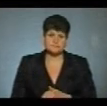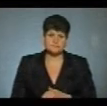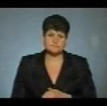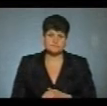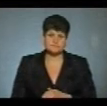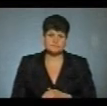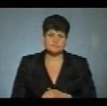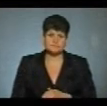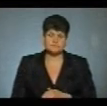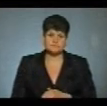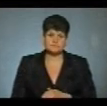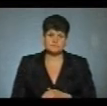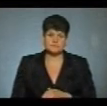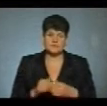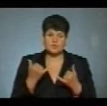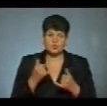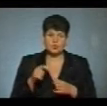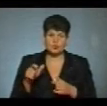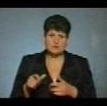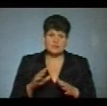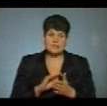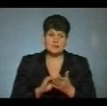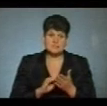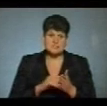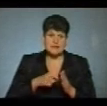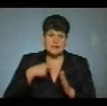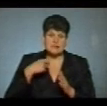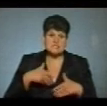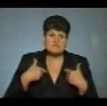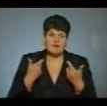Так. Сьогодні люди записали звернення до президента,